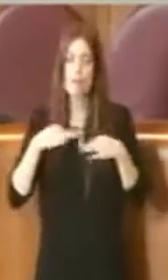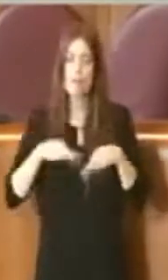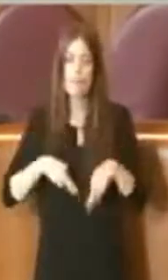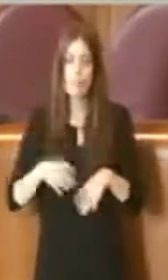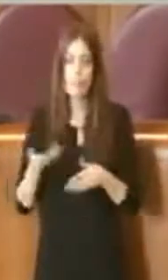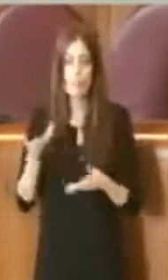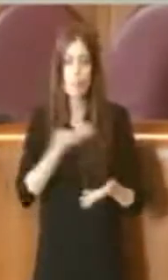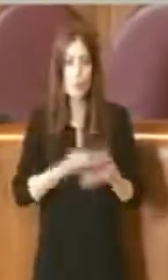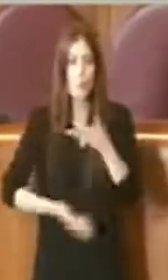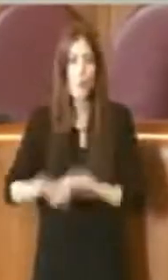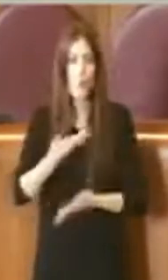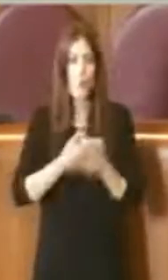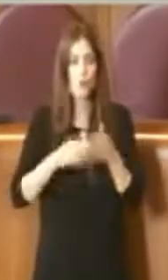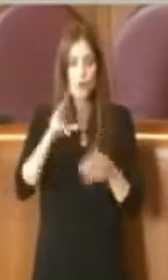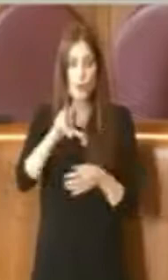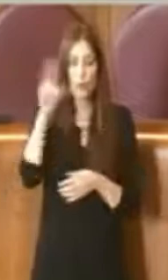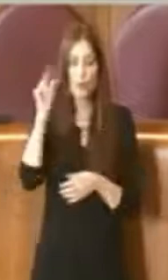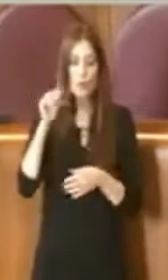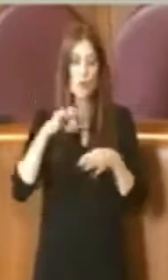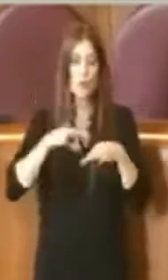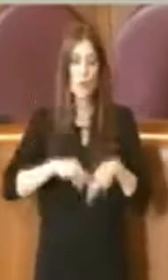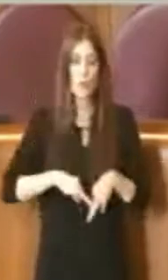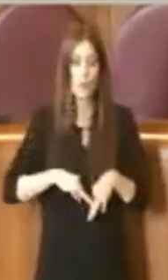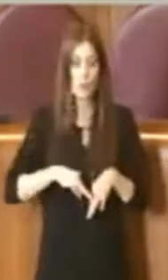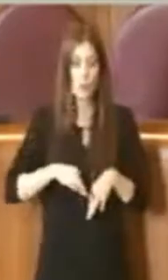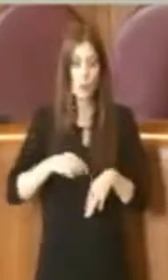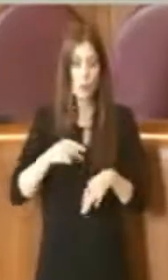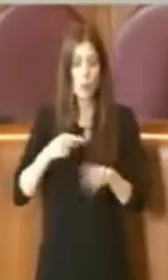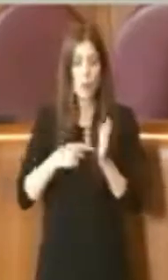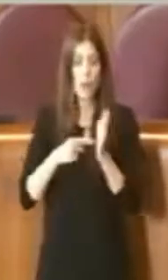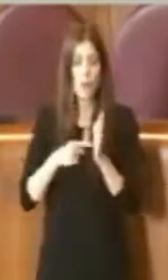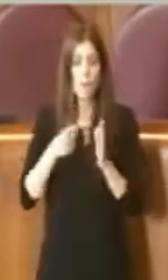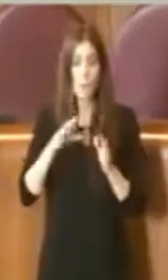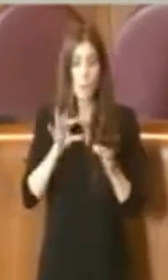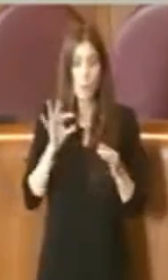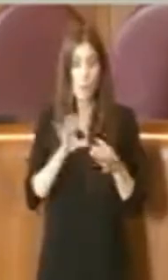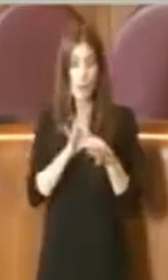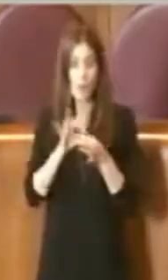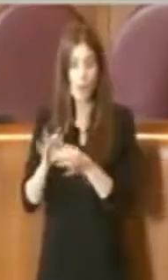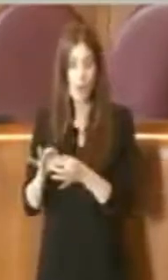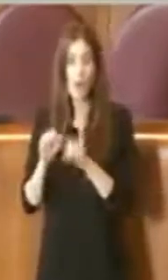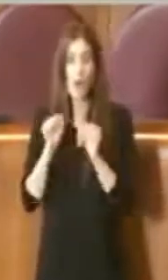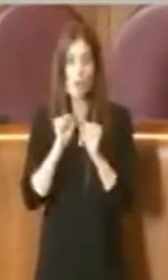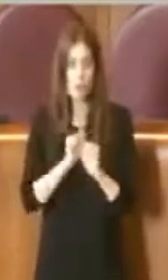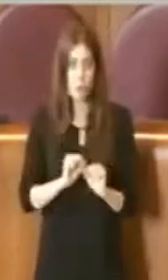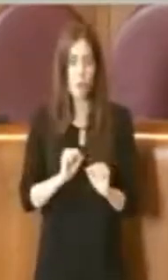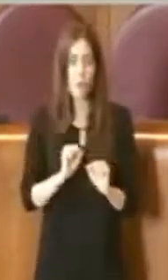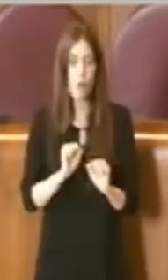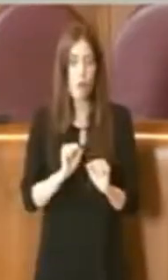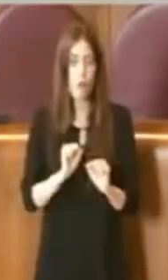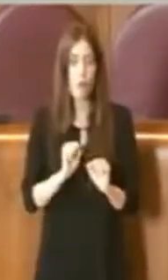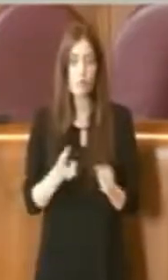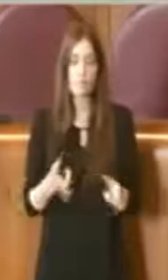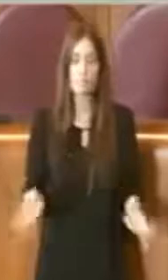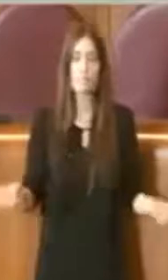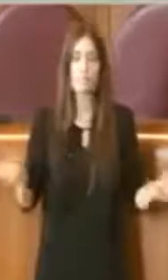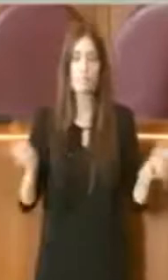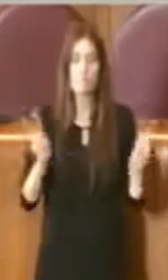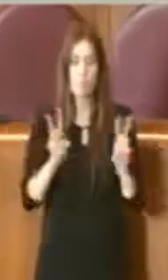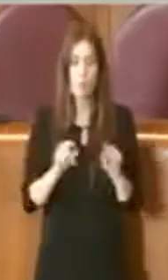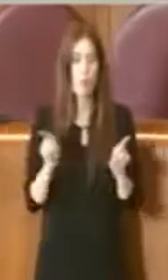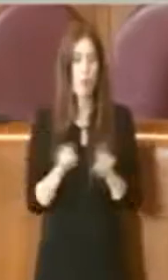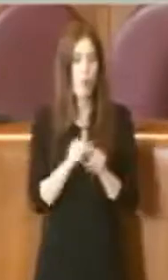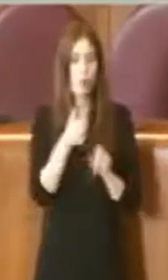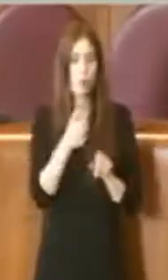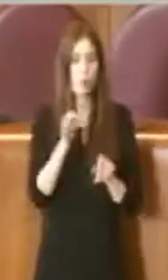riconoscimento dell'unità ed indivisibilità della nostra Repubblica, possono concorrere ancora una volta, come 150